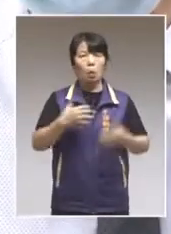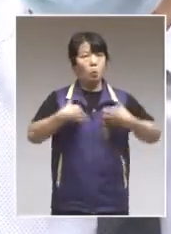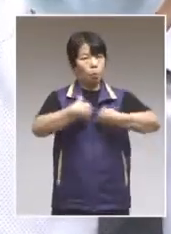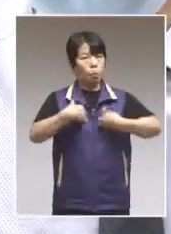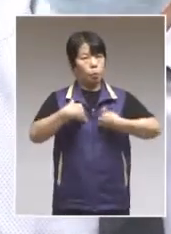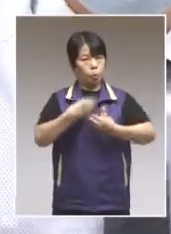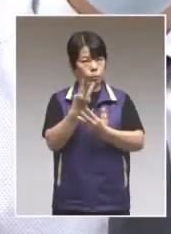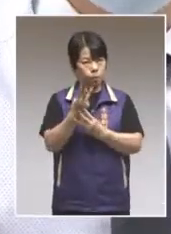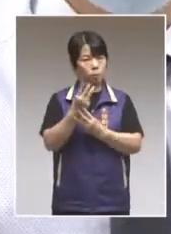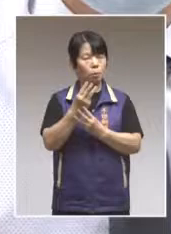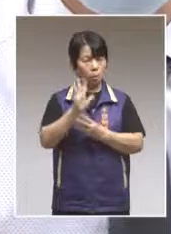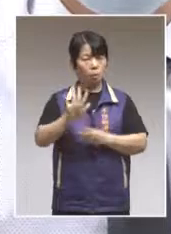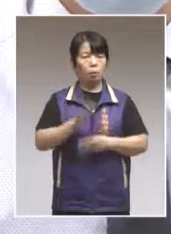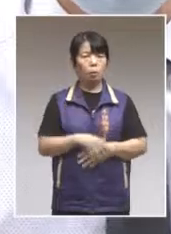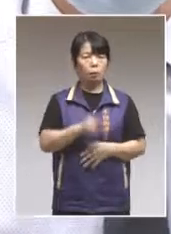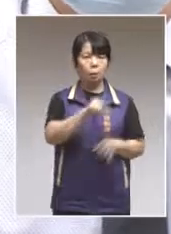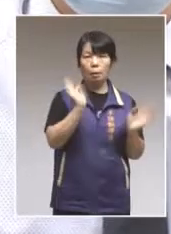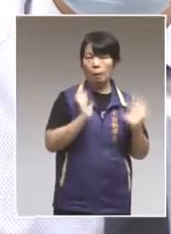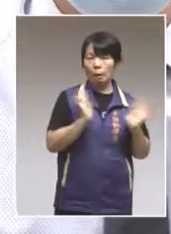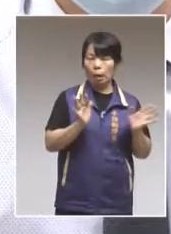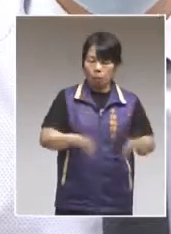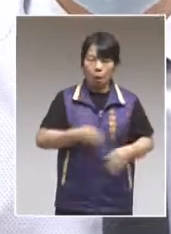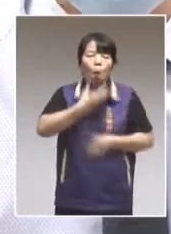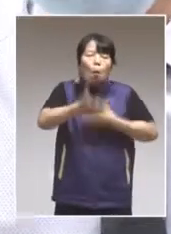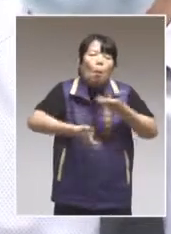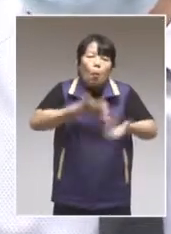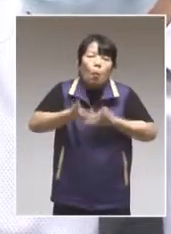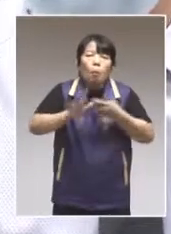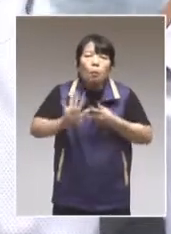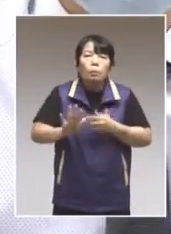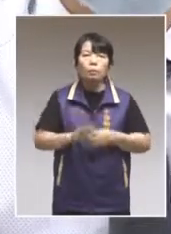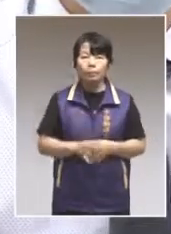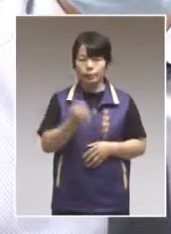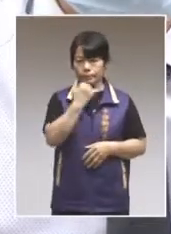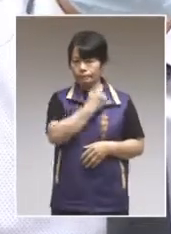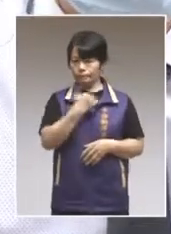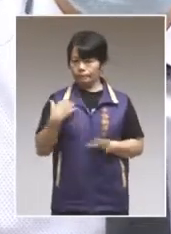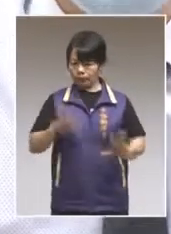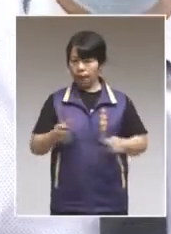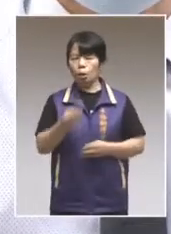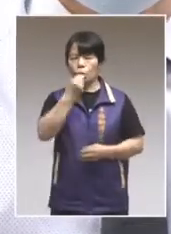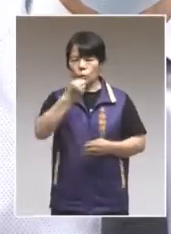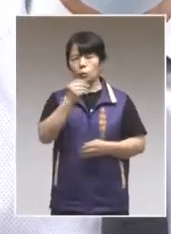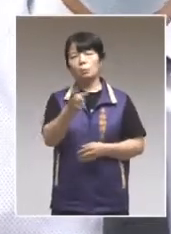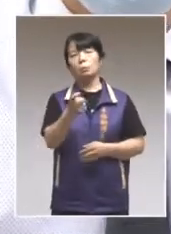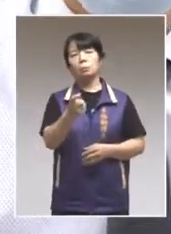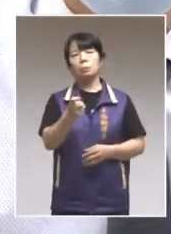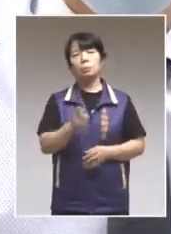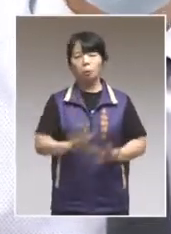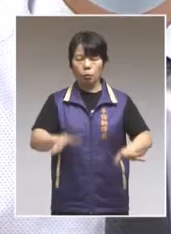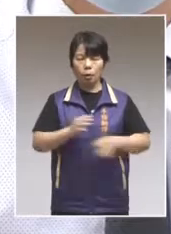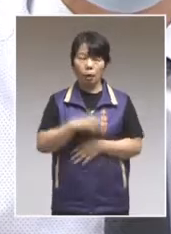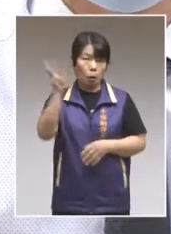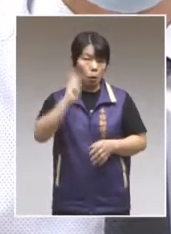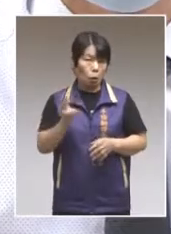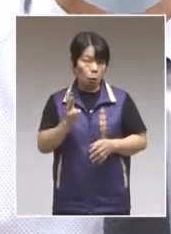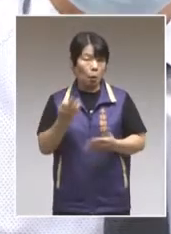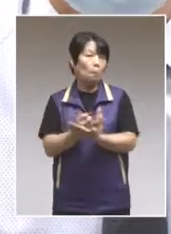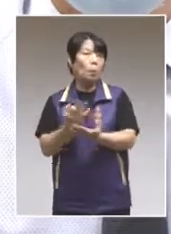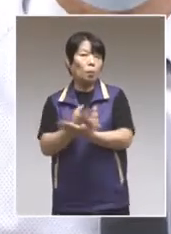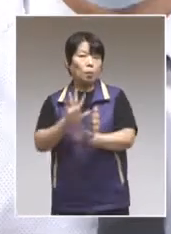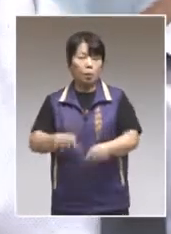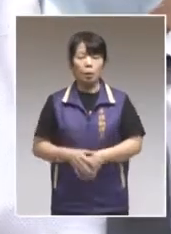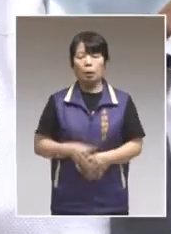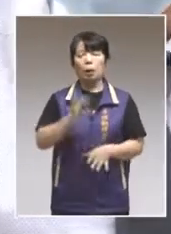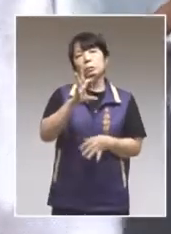发炎了。那如果这个孩子有持续的呕吐，当然他就可能会没有办法进食，那有可能脱水了就会没有